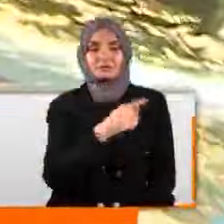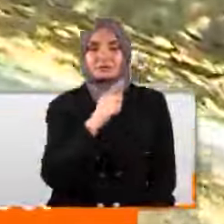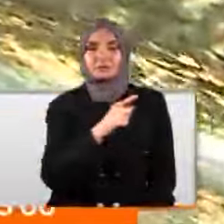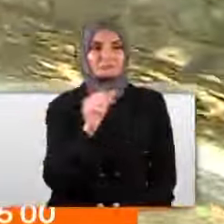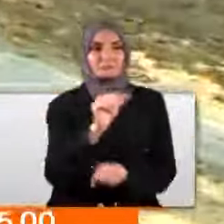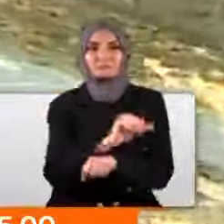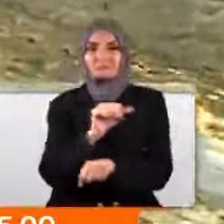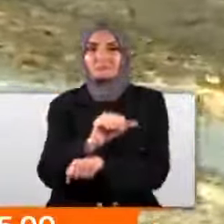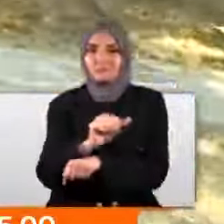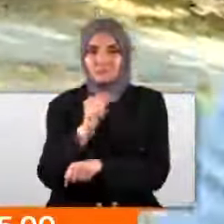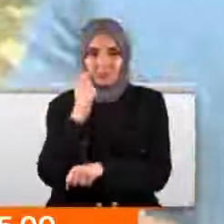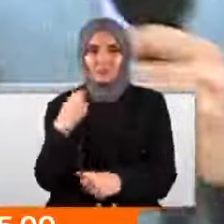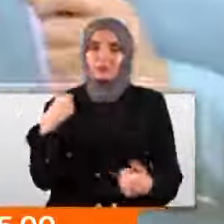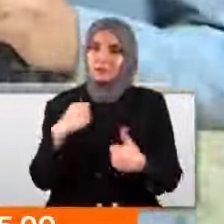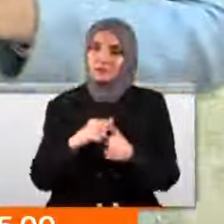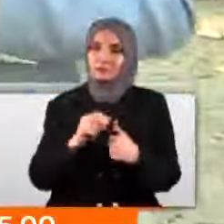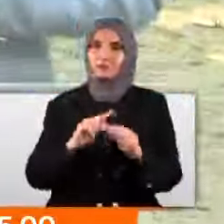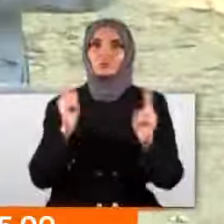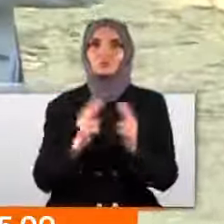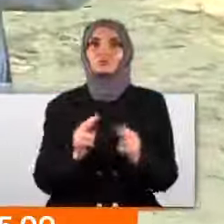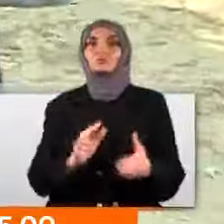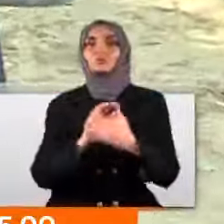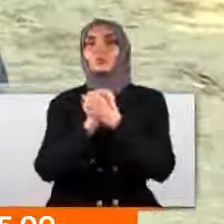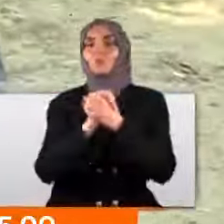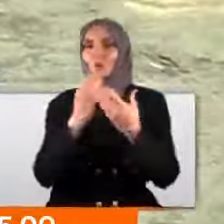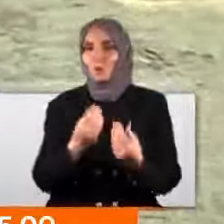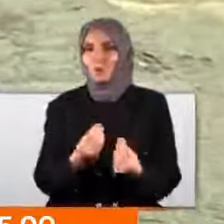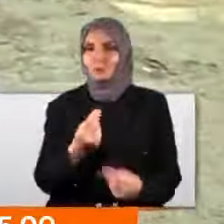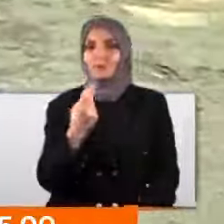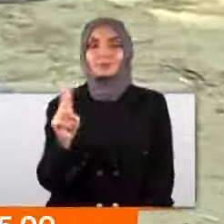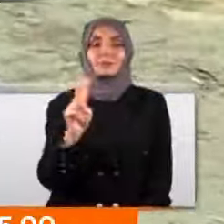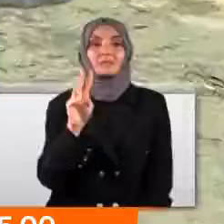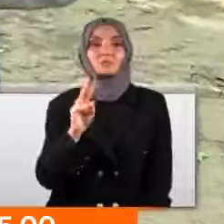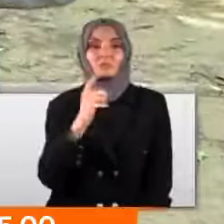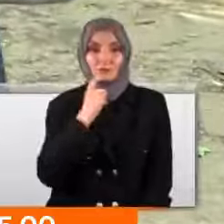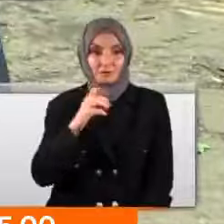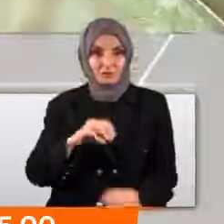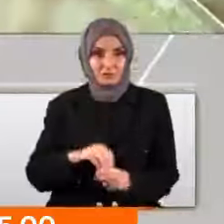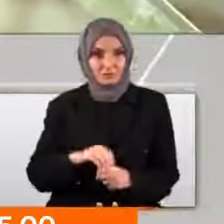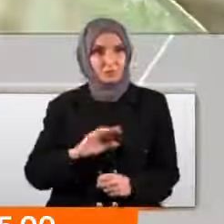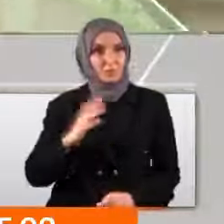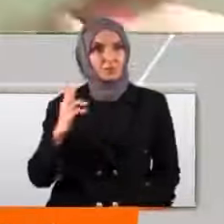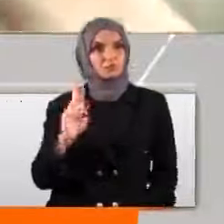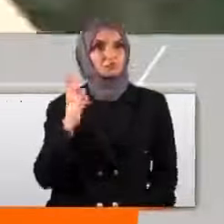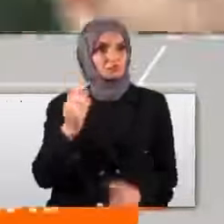ama 2023 yılında bu defa bambaşka bir sürprizle karşılaştı.